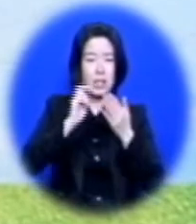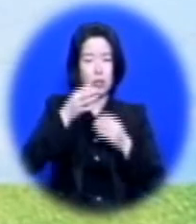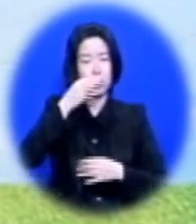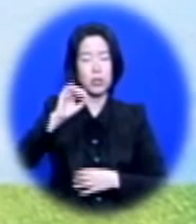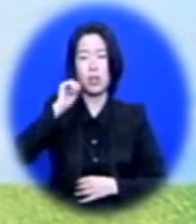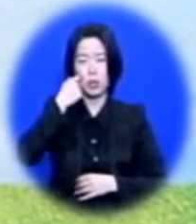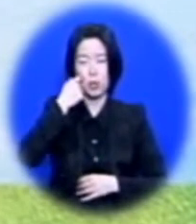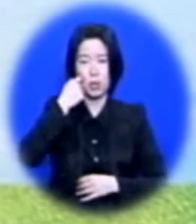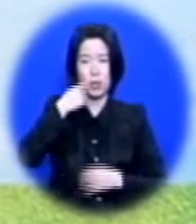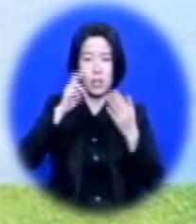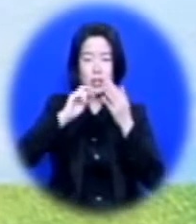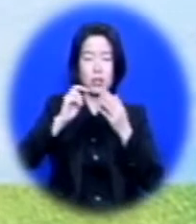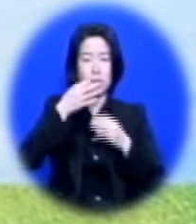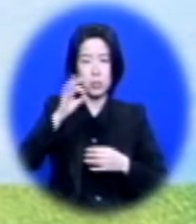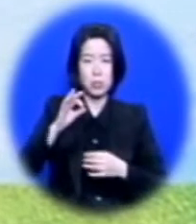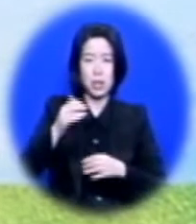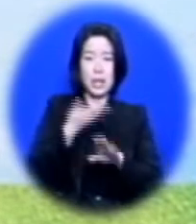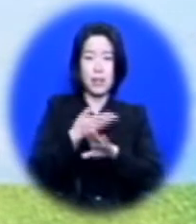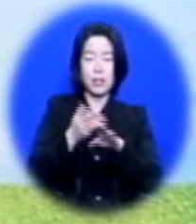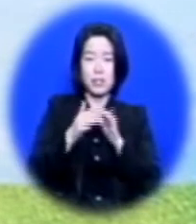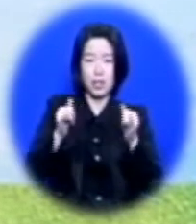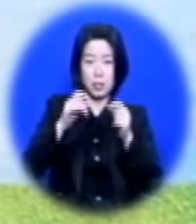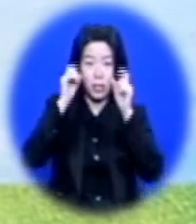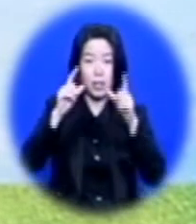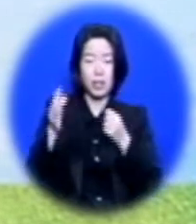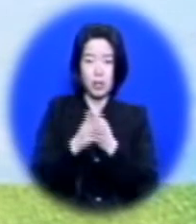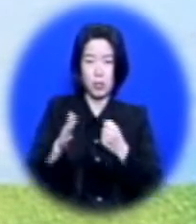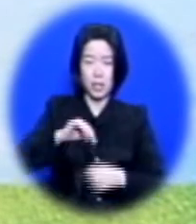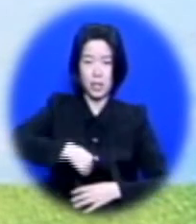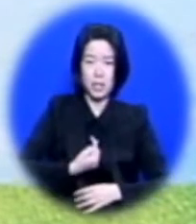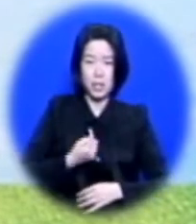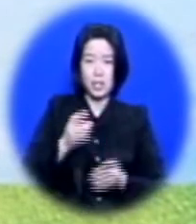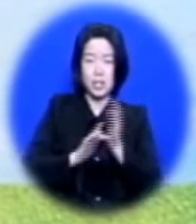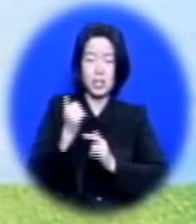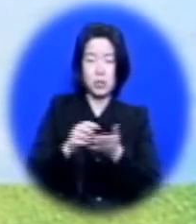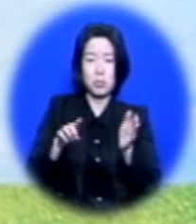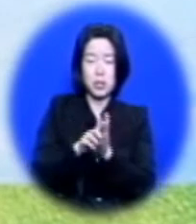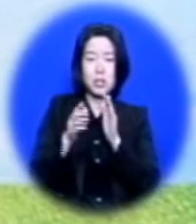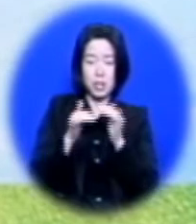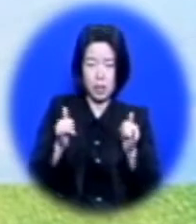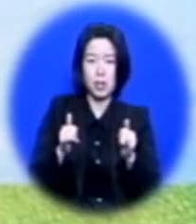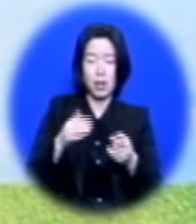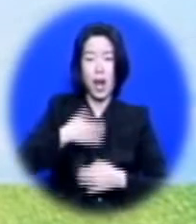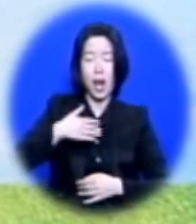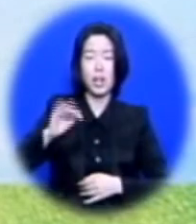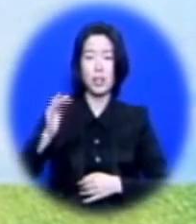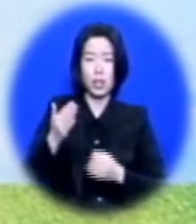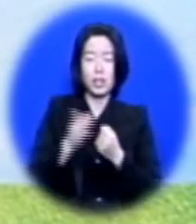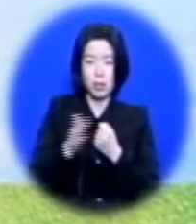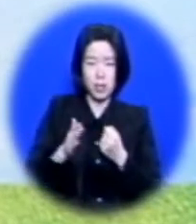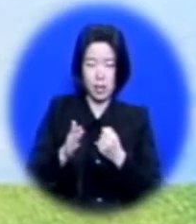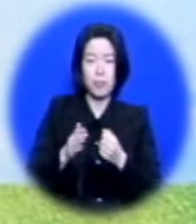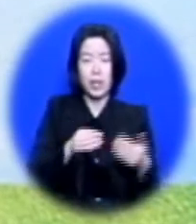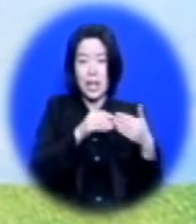없는 거에요 찬송을 부르며 사람들이 다 깨 나고 그리고 자기들이 예수 믿는 사람 이름을 알게 되니 그래서 인도자가